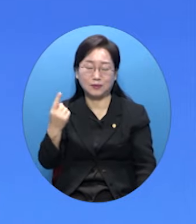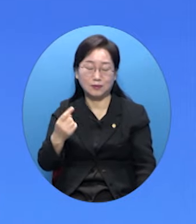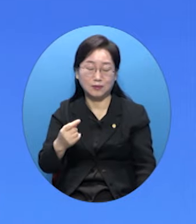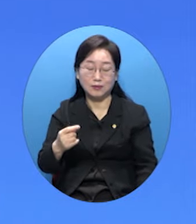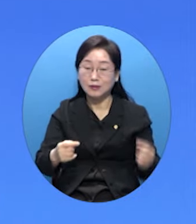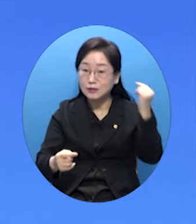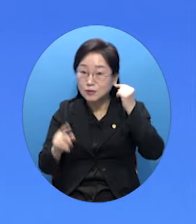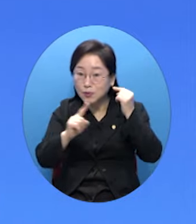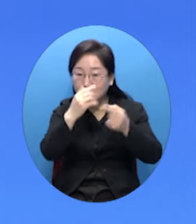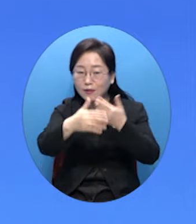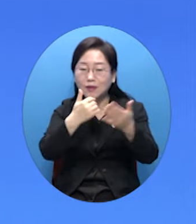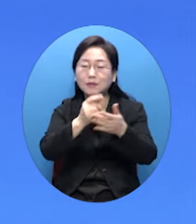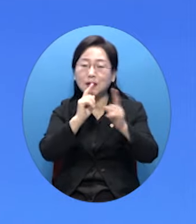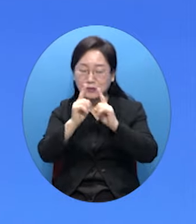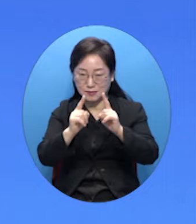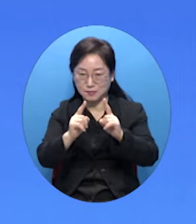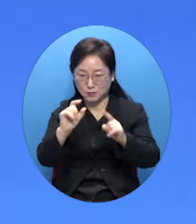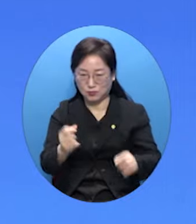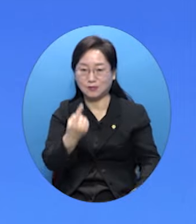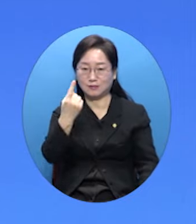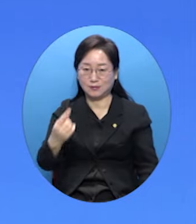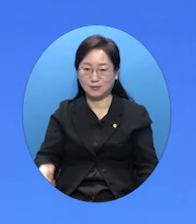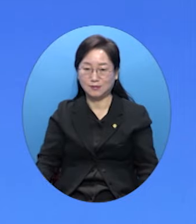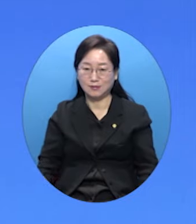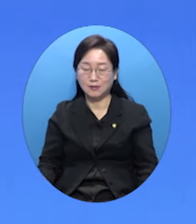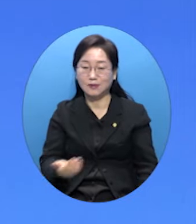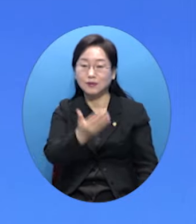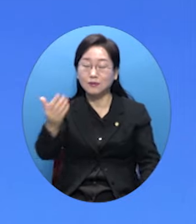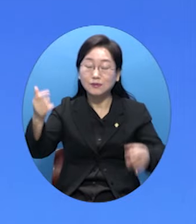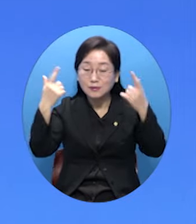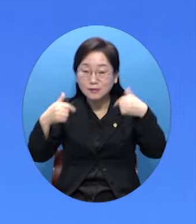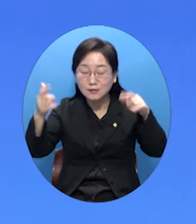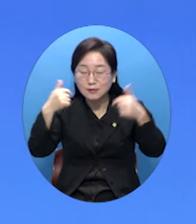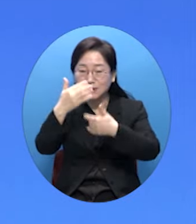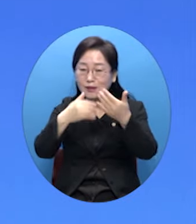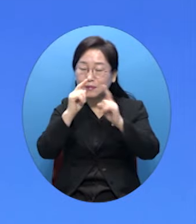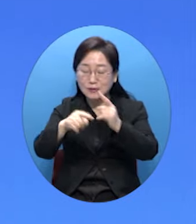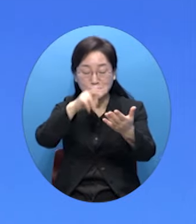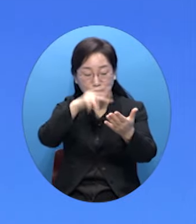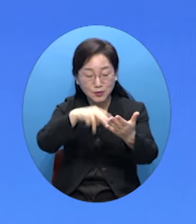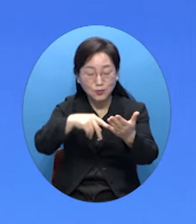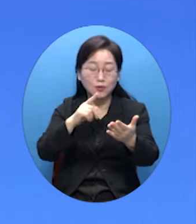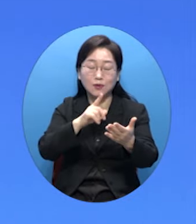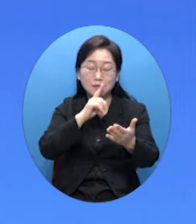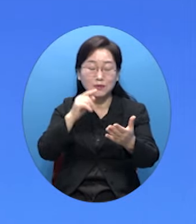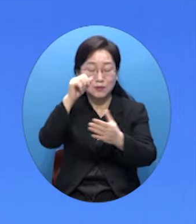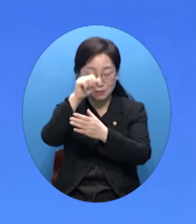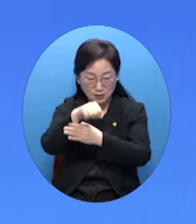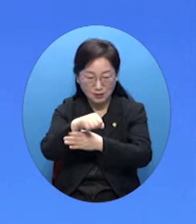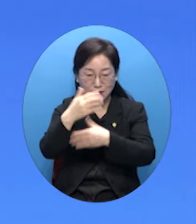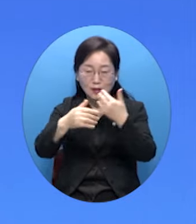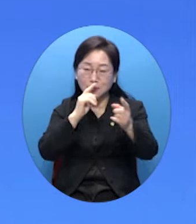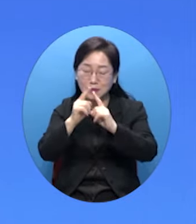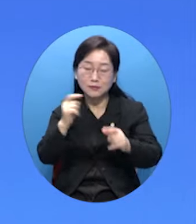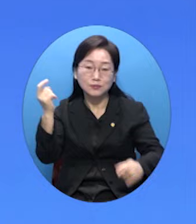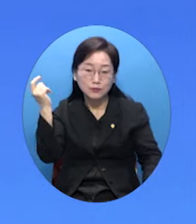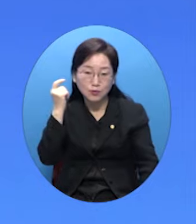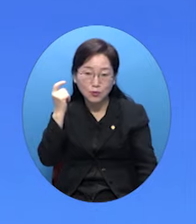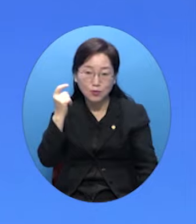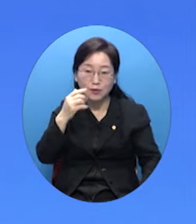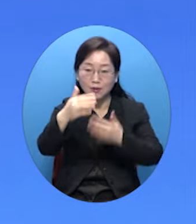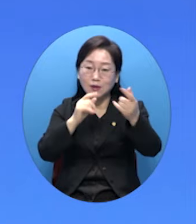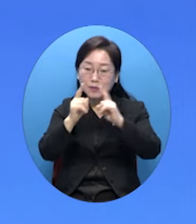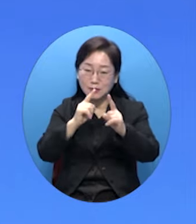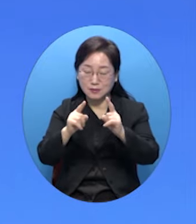들음은 말씀에서 나느니라. 그래서 여러분이 늘 말씀을 읽고 묵상하고 말씀을 듣고 말씀